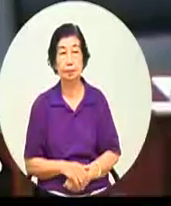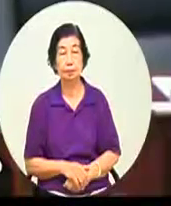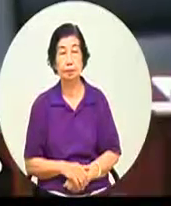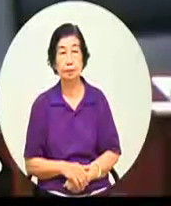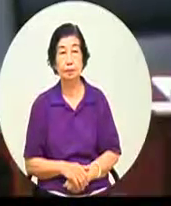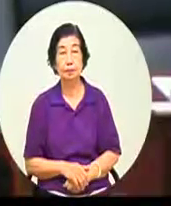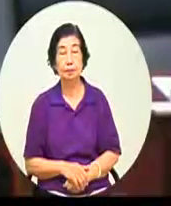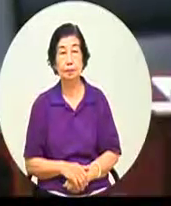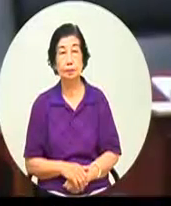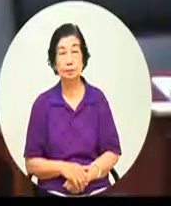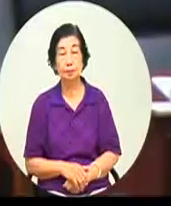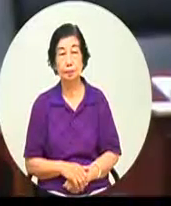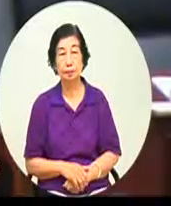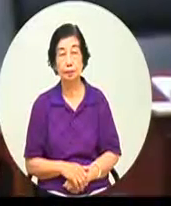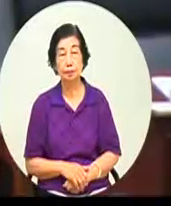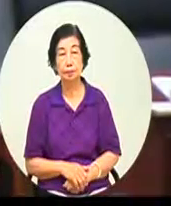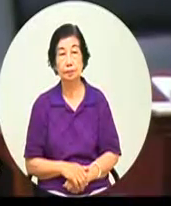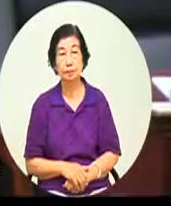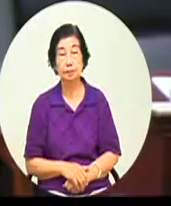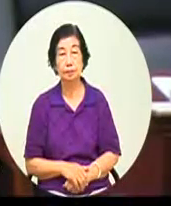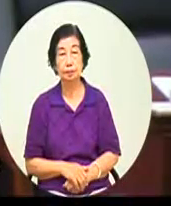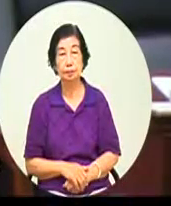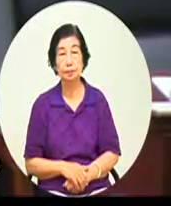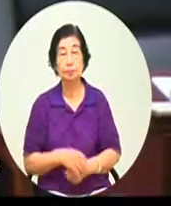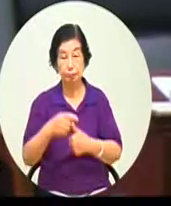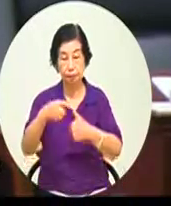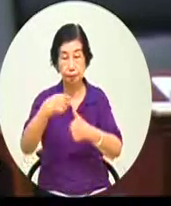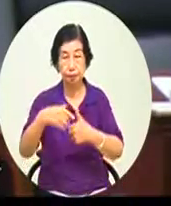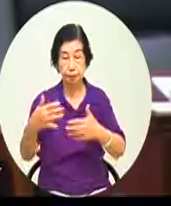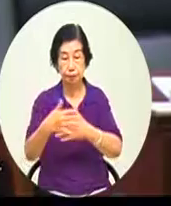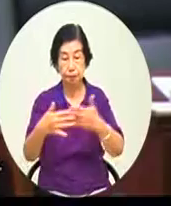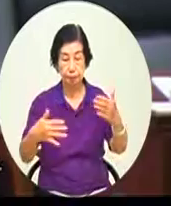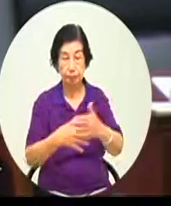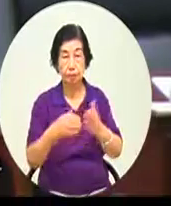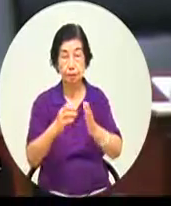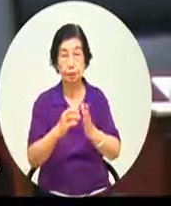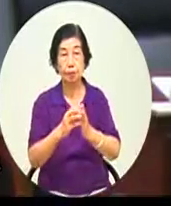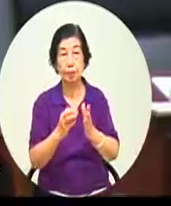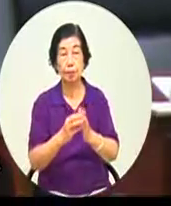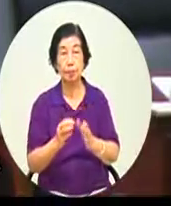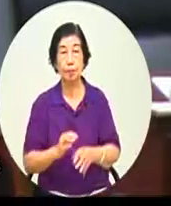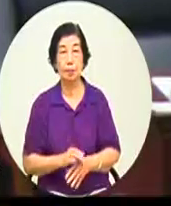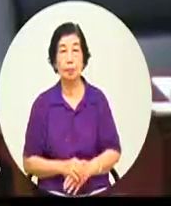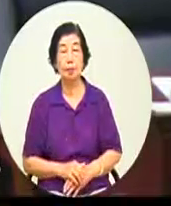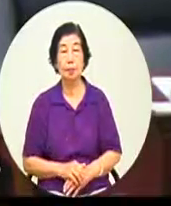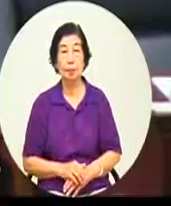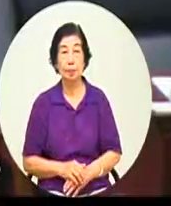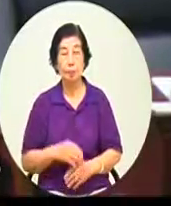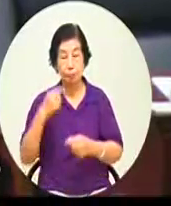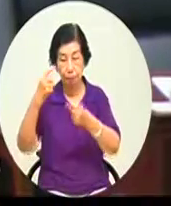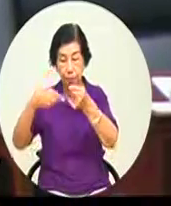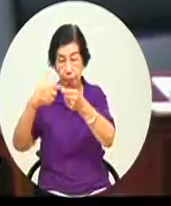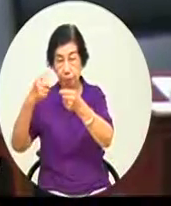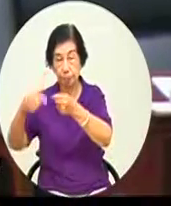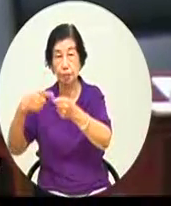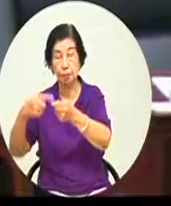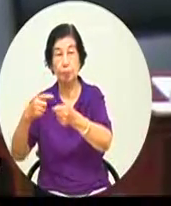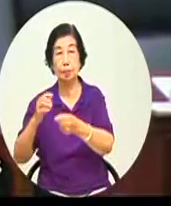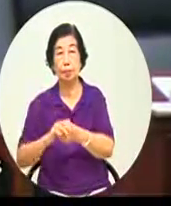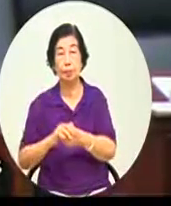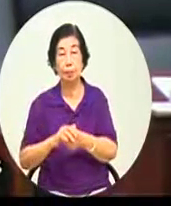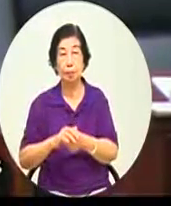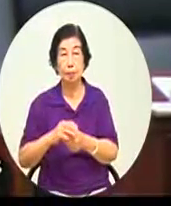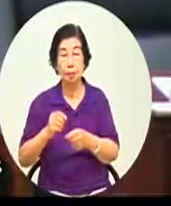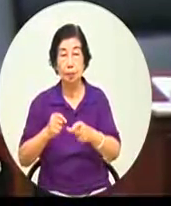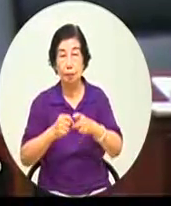我今天想要先请教一下交通局哈。那在每一年，其实我们都会公告，就